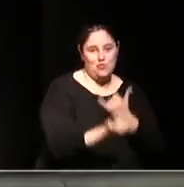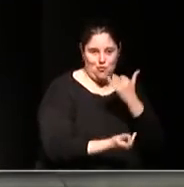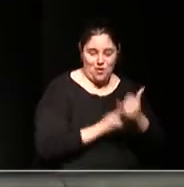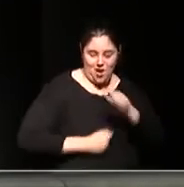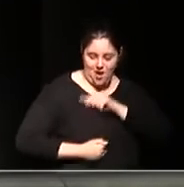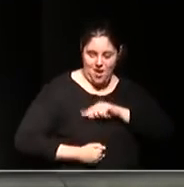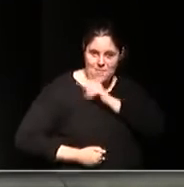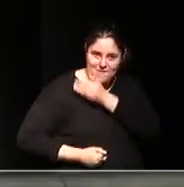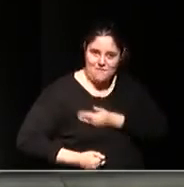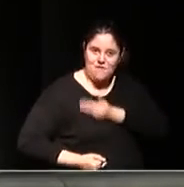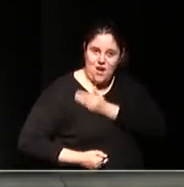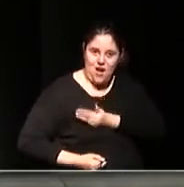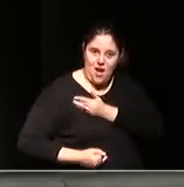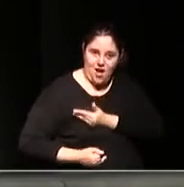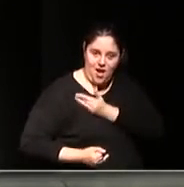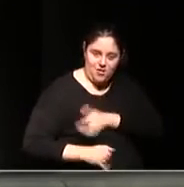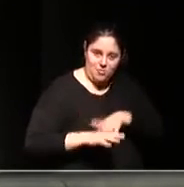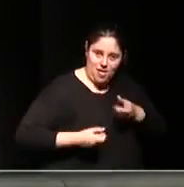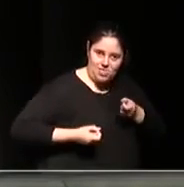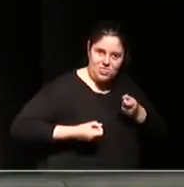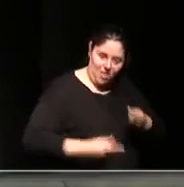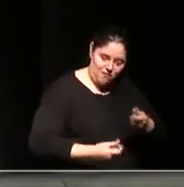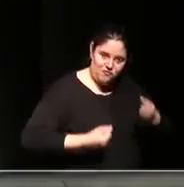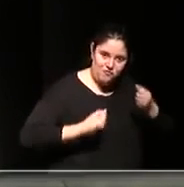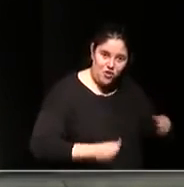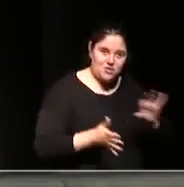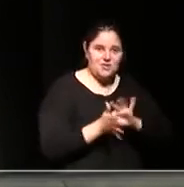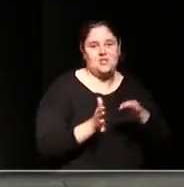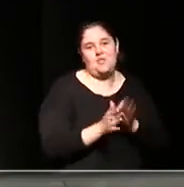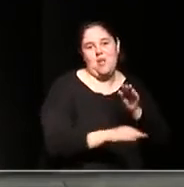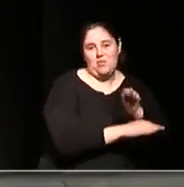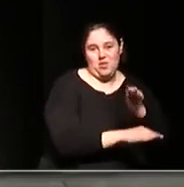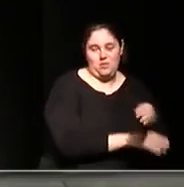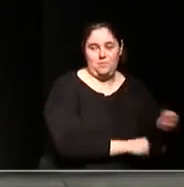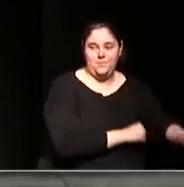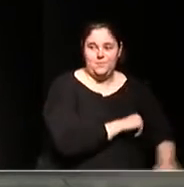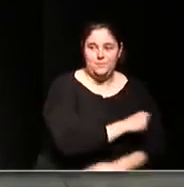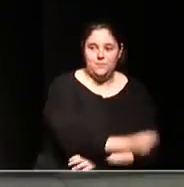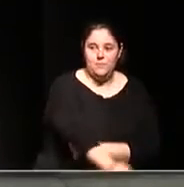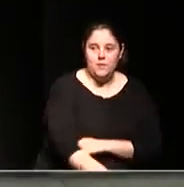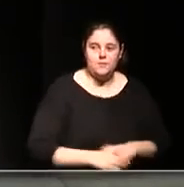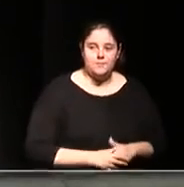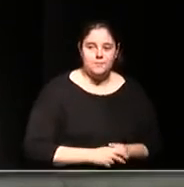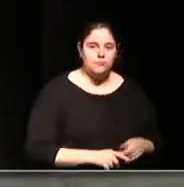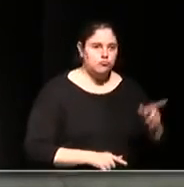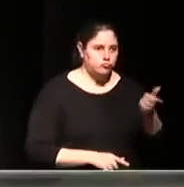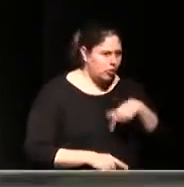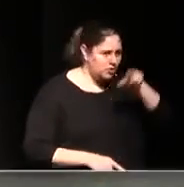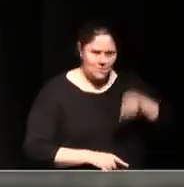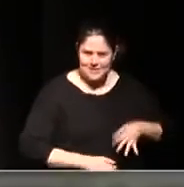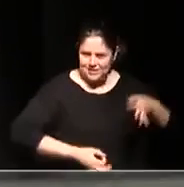valors a portar i a enfortir en el nostre sistema educatiu. I hauríem estat parlant